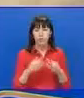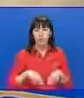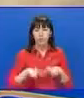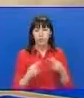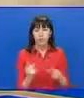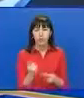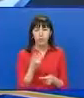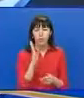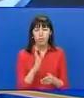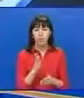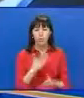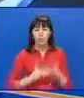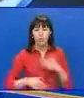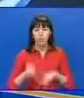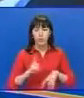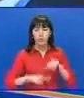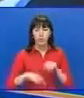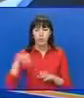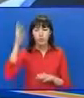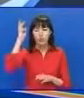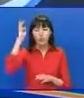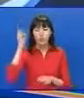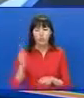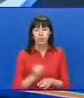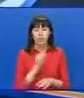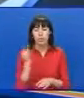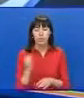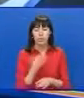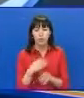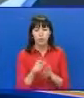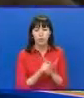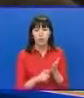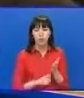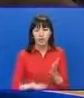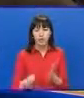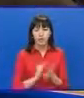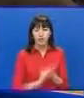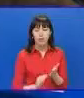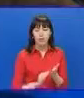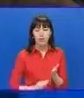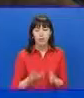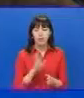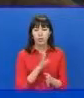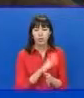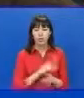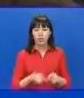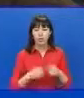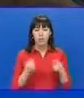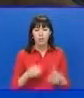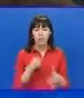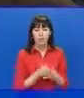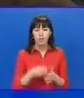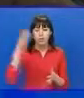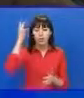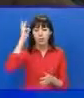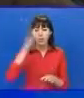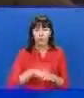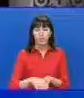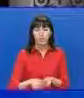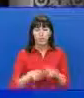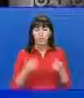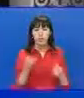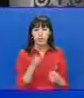болып қуанған бауырлас түрік халқының тарихи соғысын көркем жыр жолдарымен жеткізген. Бұл туындының тұсаукесері бұған дейін Түркия елінде де өткен